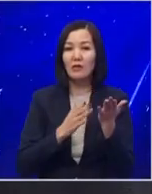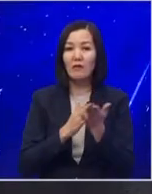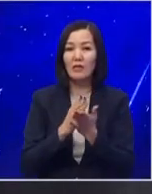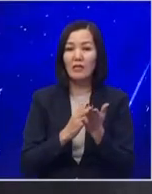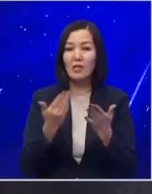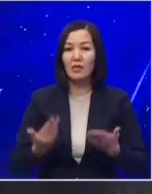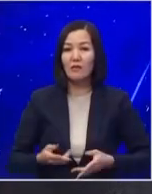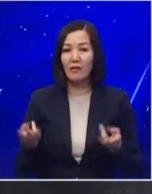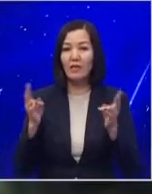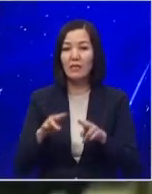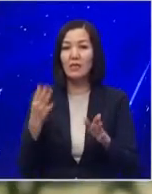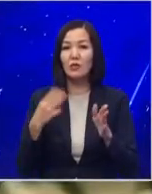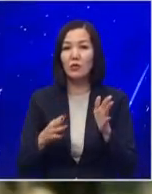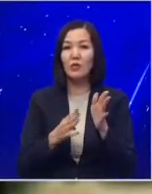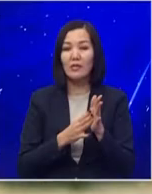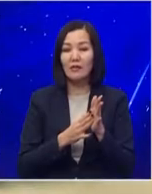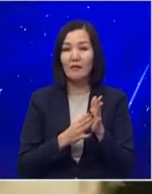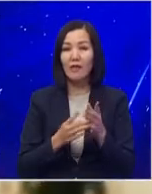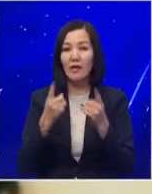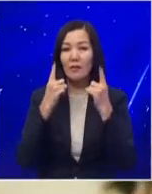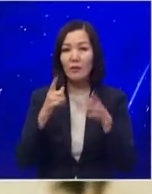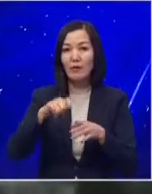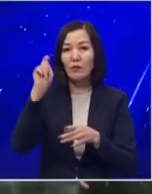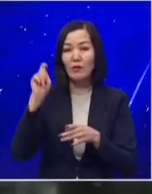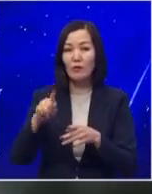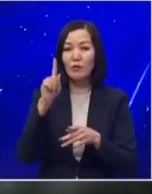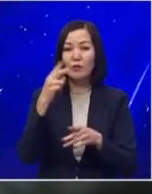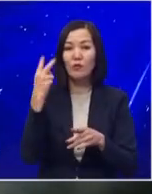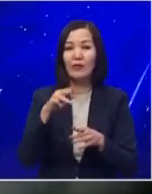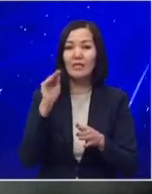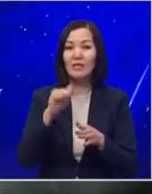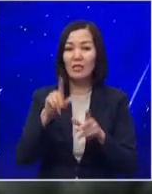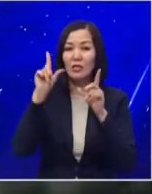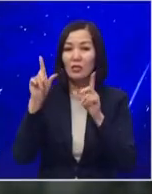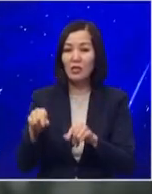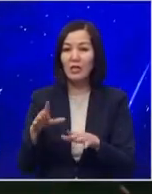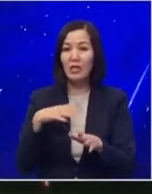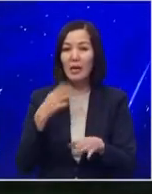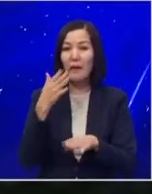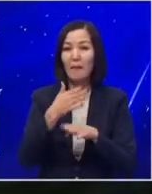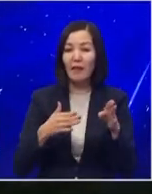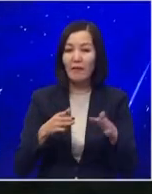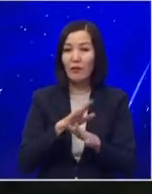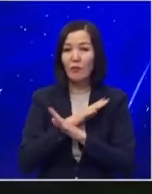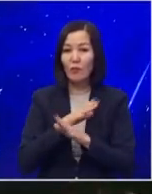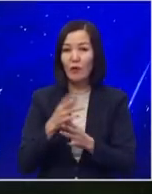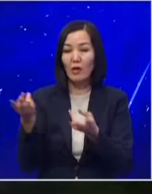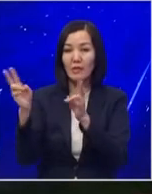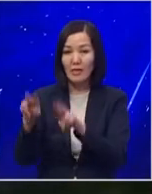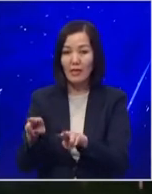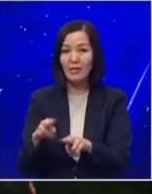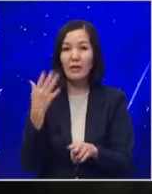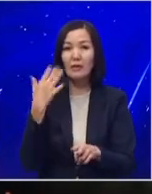осталось всего 49 из жетысу на великую битву ушло 120 тысяч человек около половины из них погибли на полях сражений